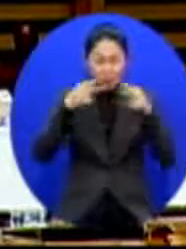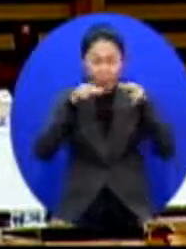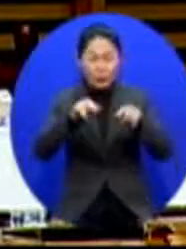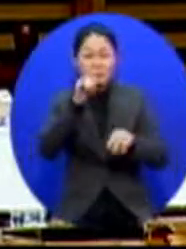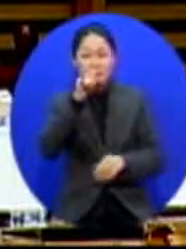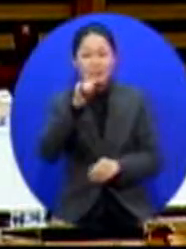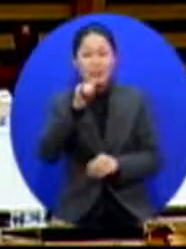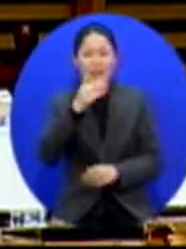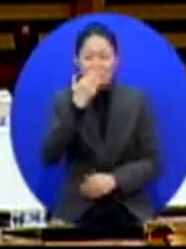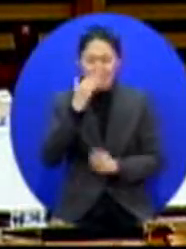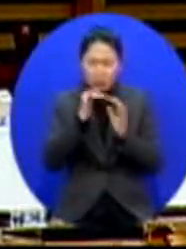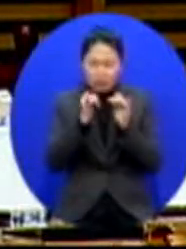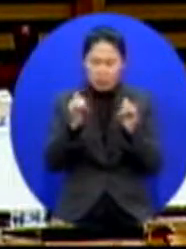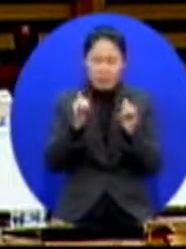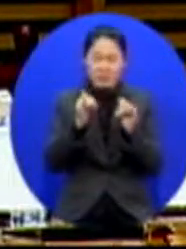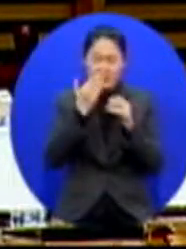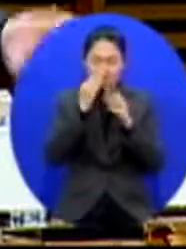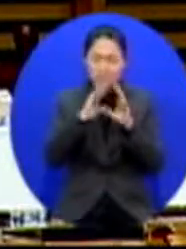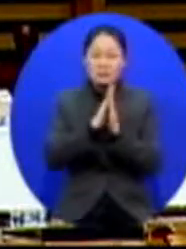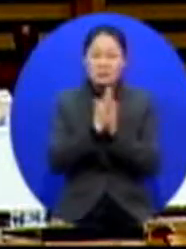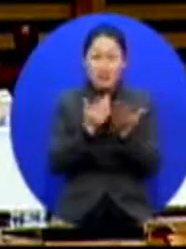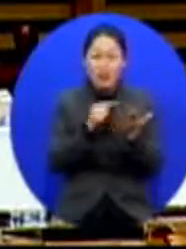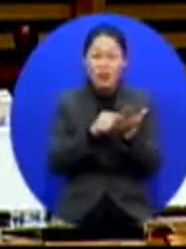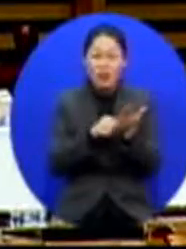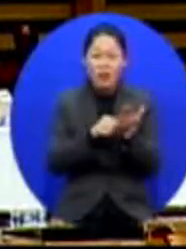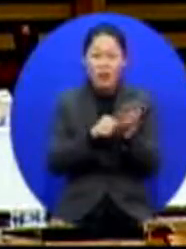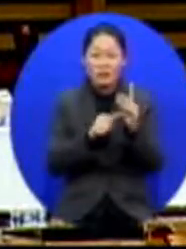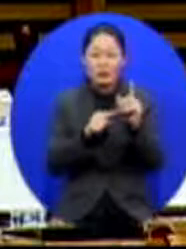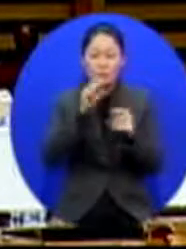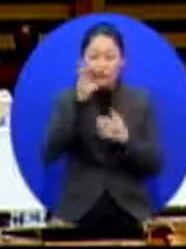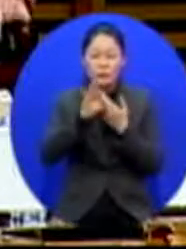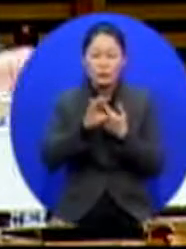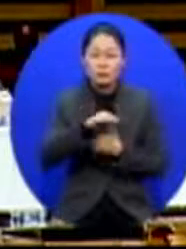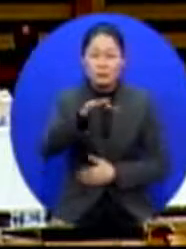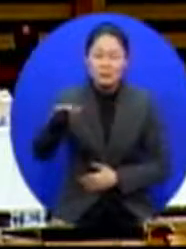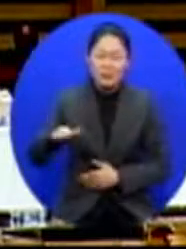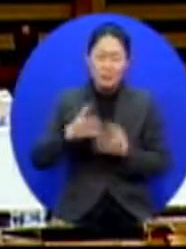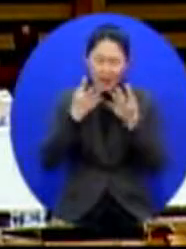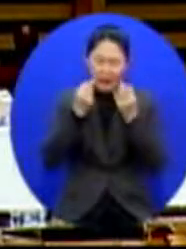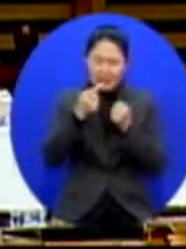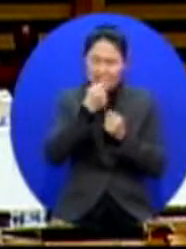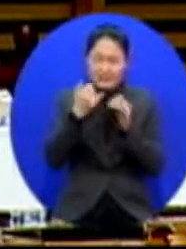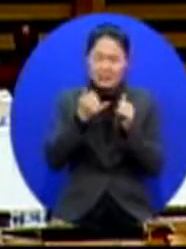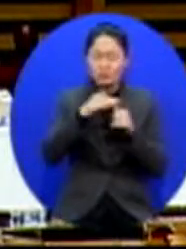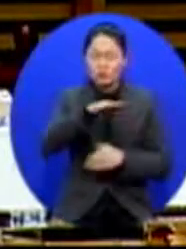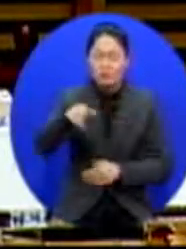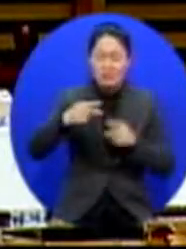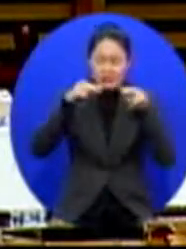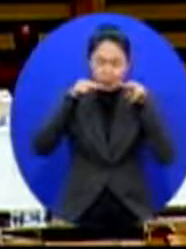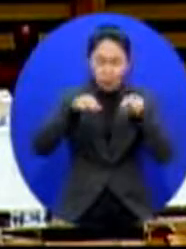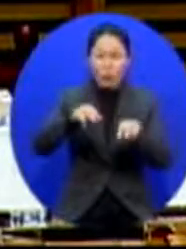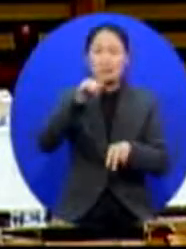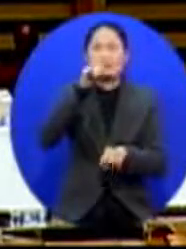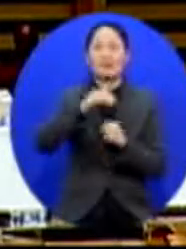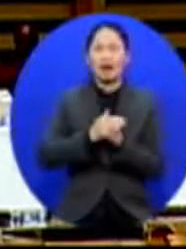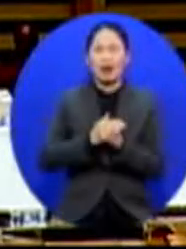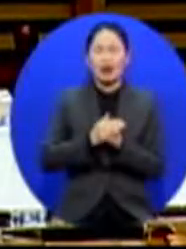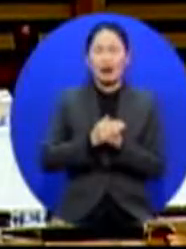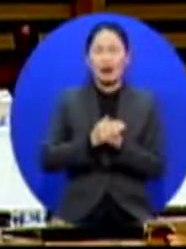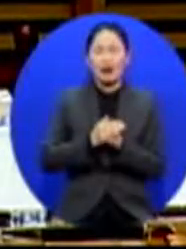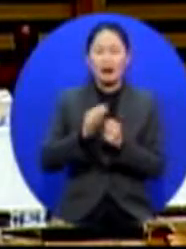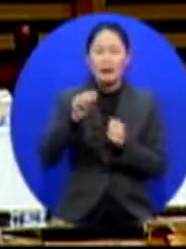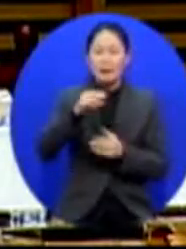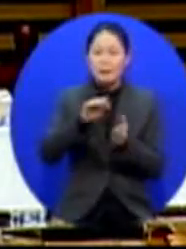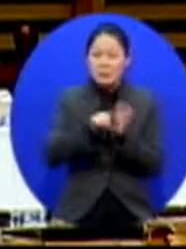12장 1절 말씀에 그렇게 했습니다 허다 에 많은 증인들이 우리를 내려다 보고 있어요 그분들이 우리에게 뭐라고